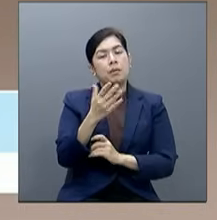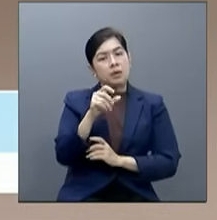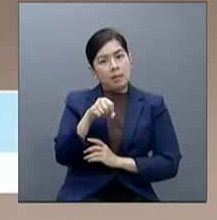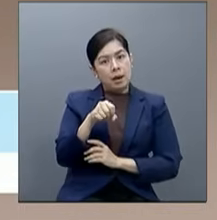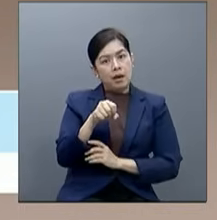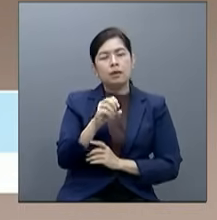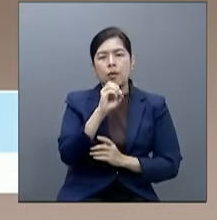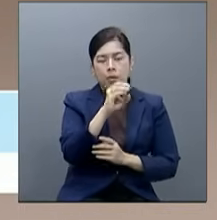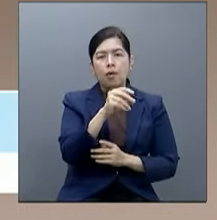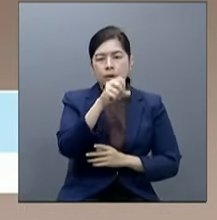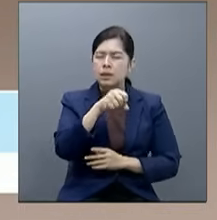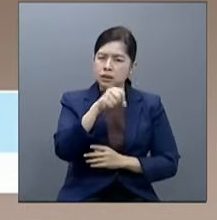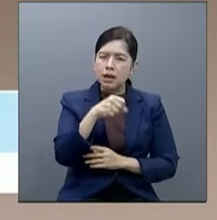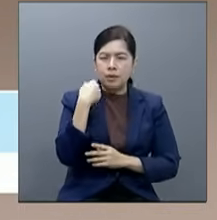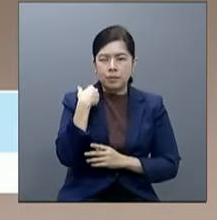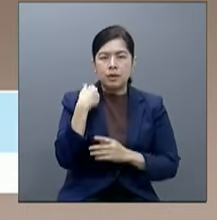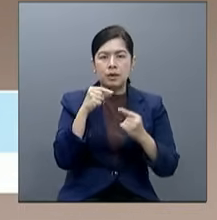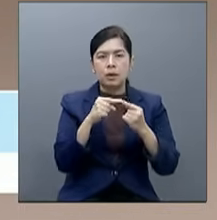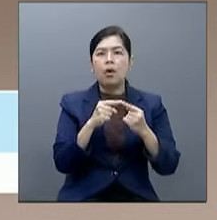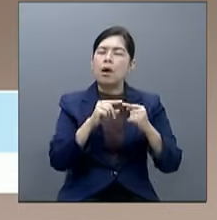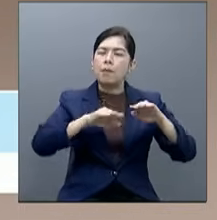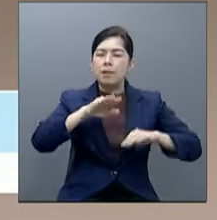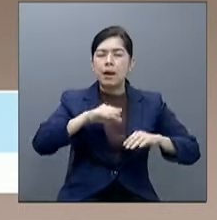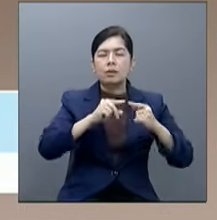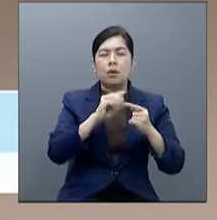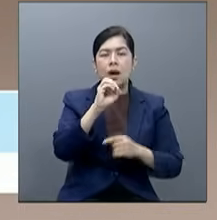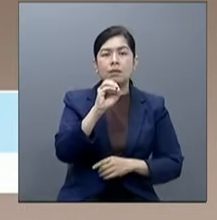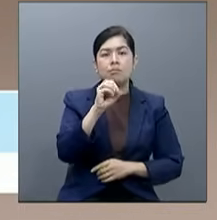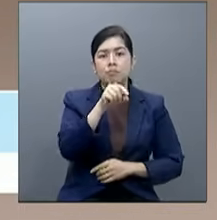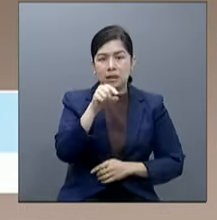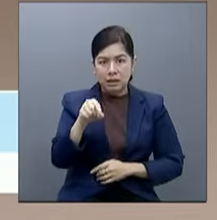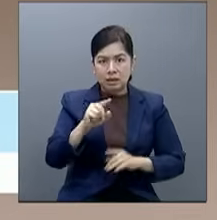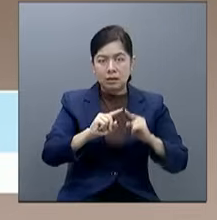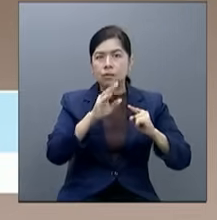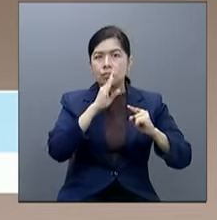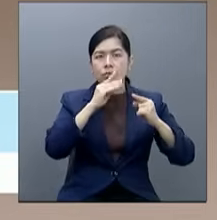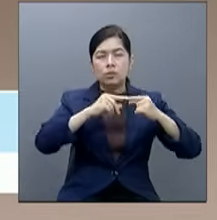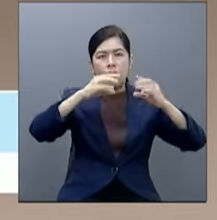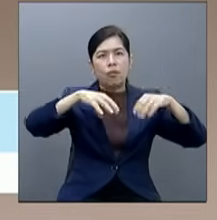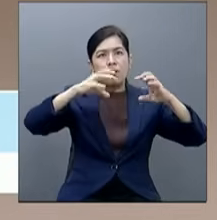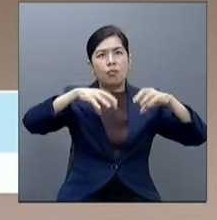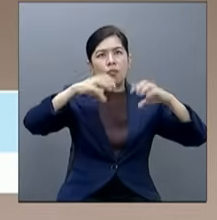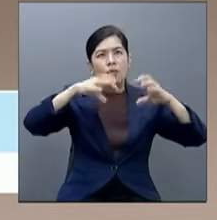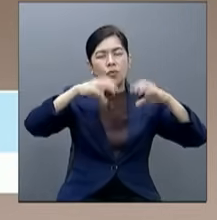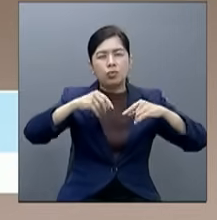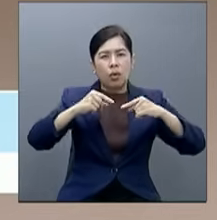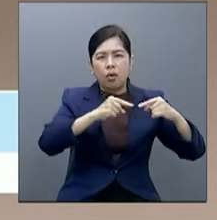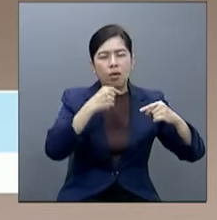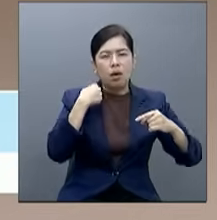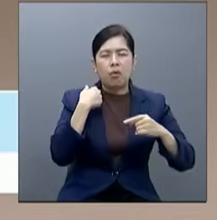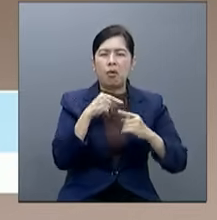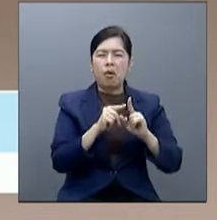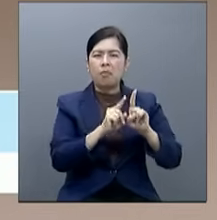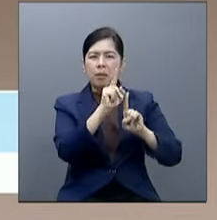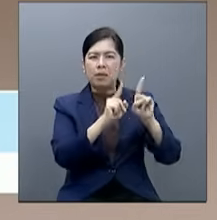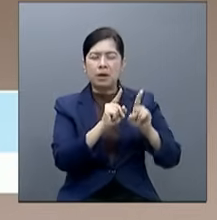จประมาณก็50-50เนาะถ้าเกิดว่าถ้าฝนตกต่อเนื่องแบบนี้เราก็คาดการณ์จะไม่ถูกเพราะว่าเราก็เป็นห่วงในเรื่